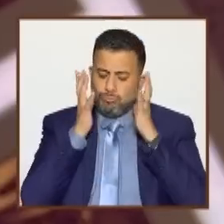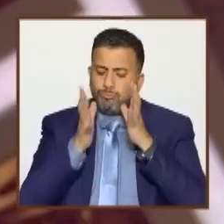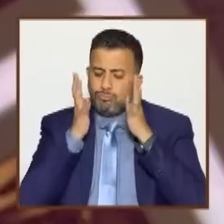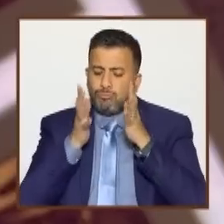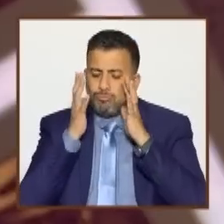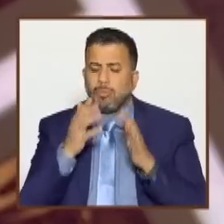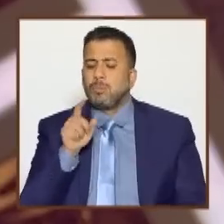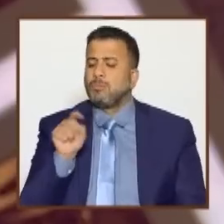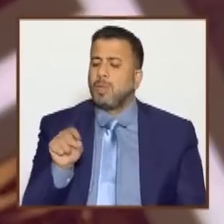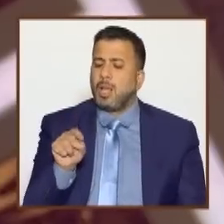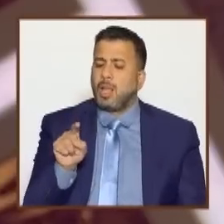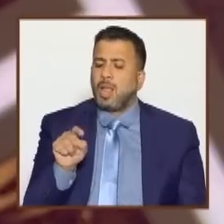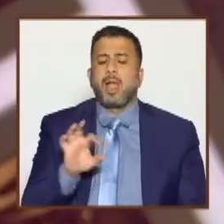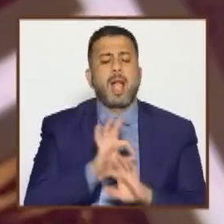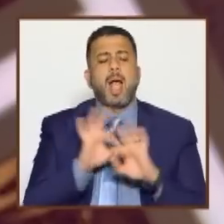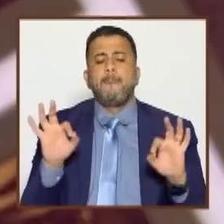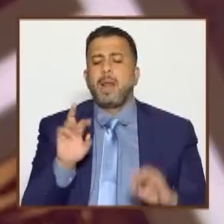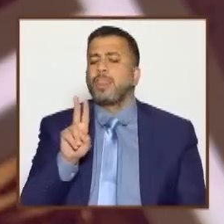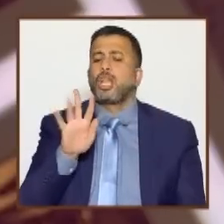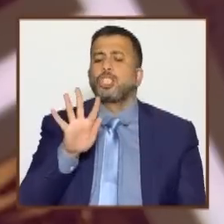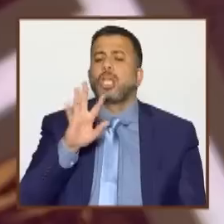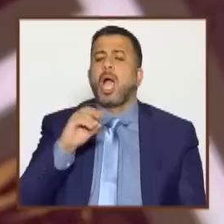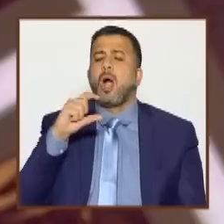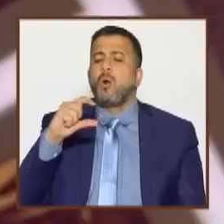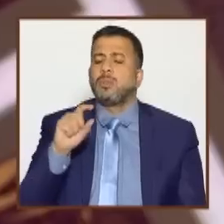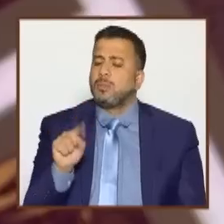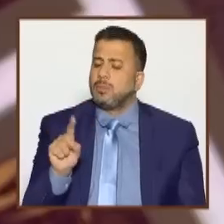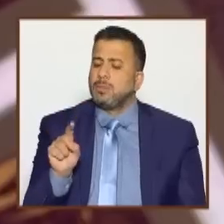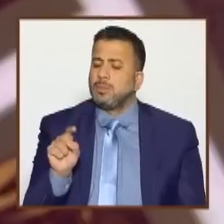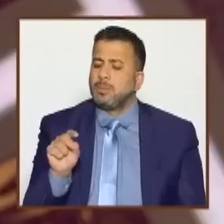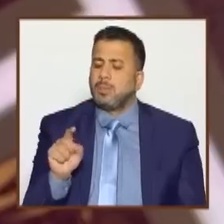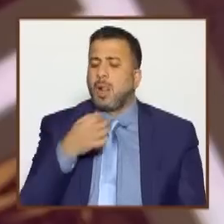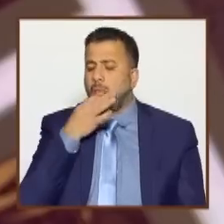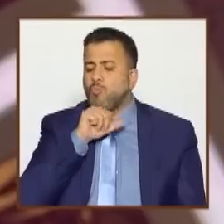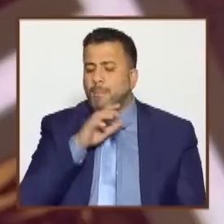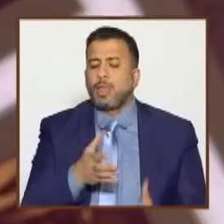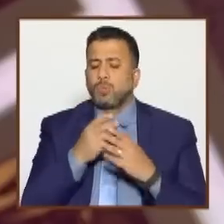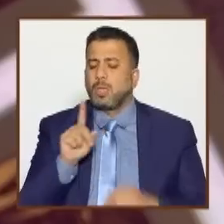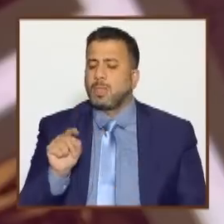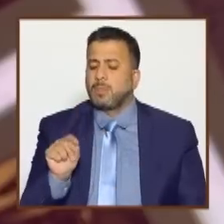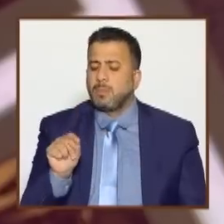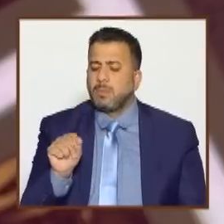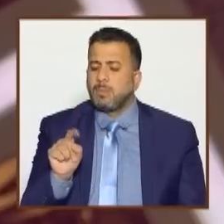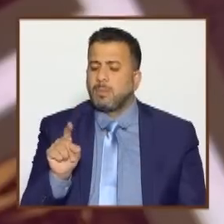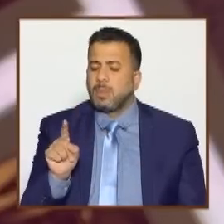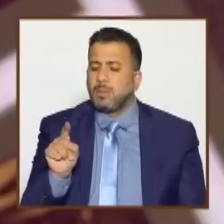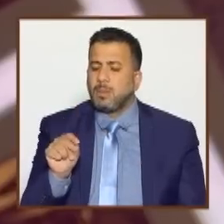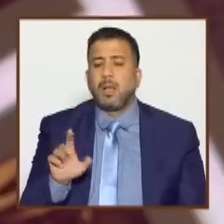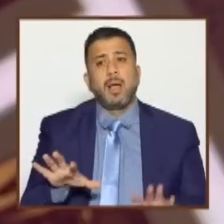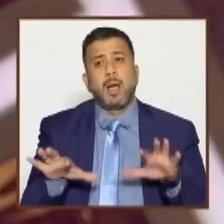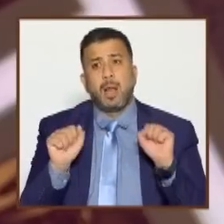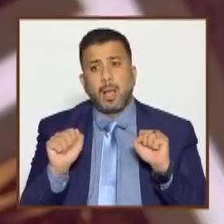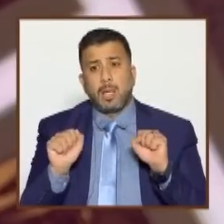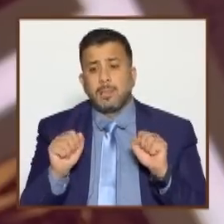بها وتأتي بالتحيات كاملة، التحيات والصلاة الإبراهيمية كأنك في صلاة